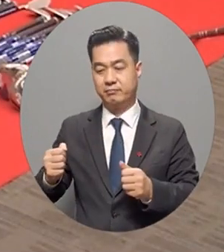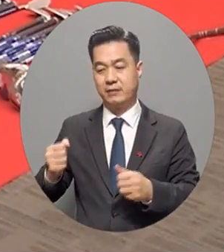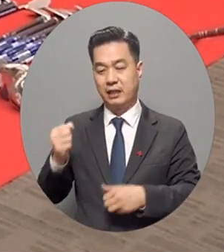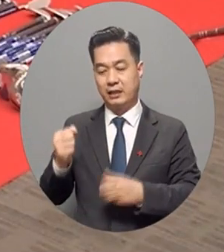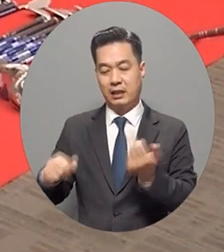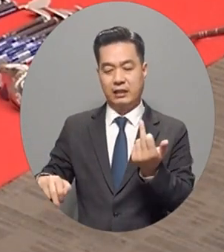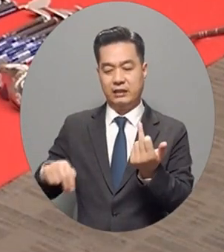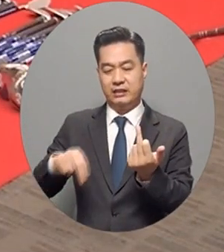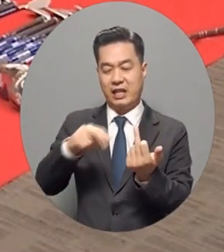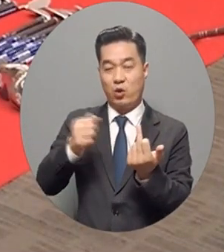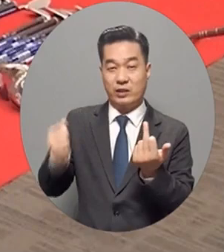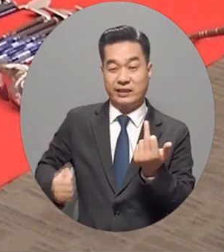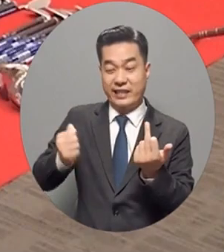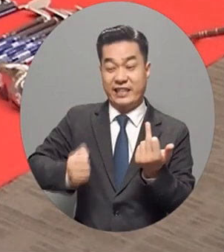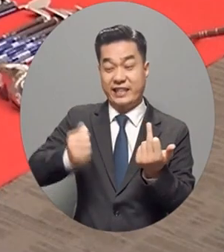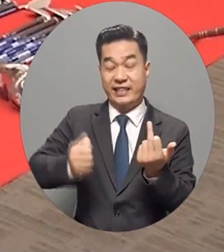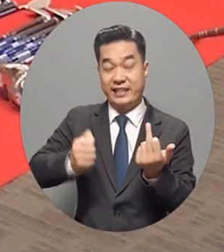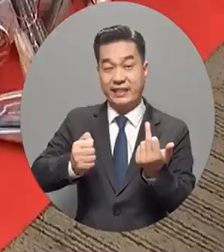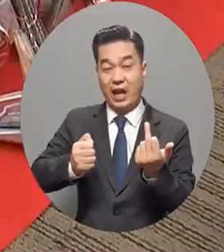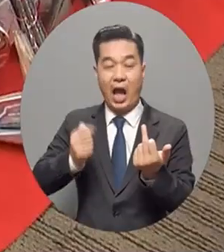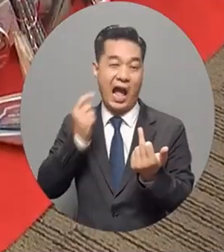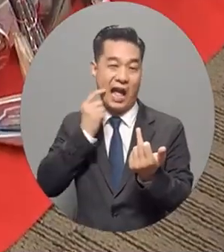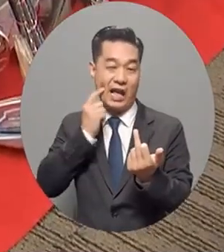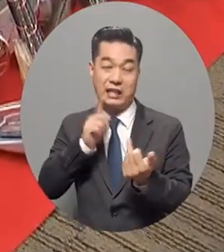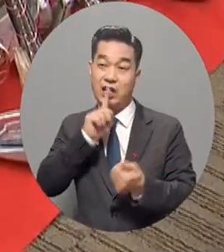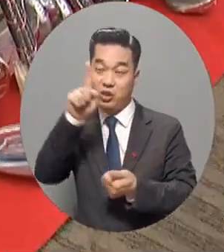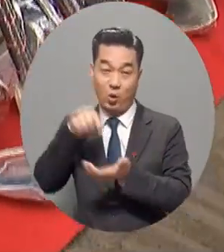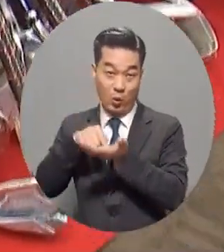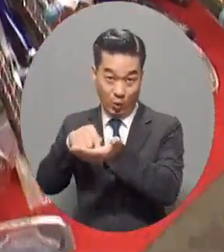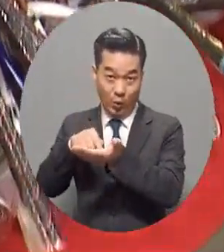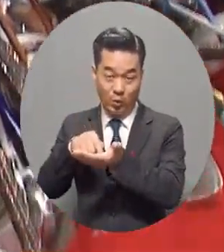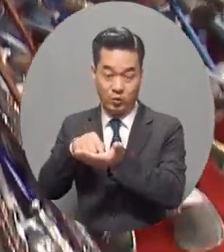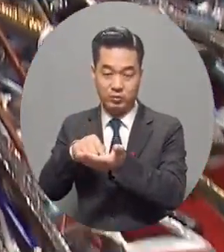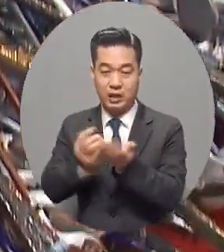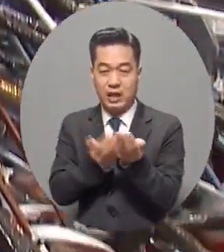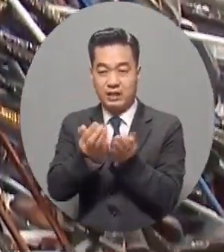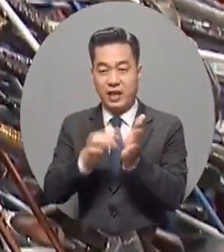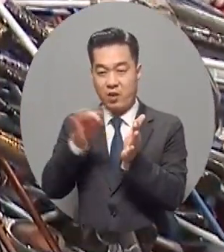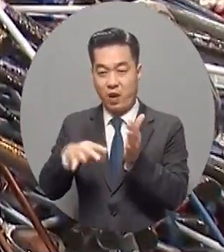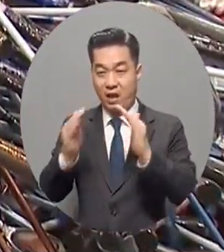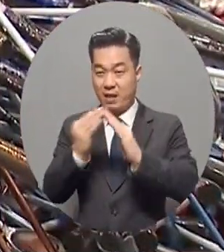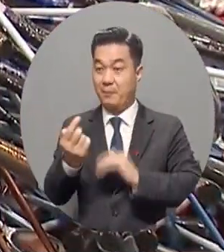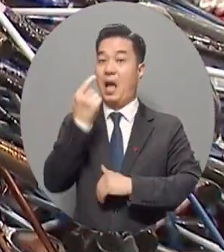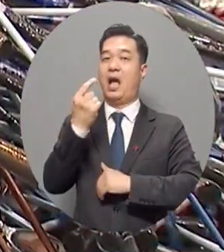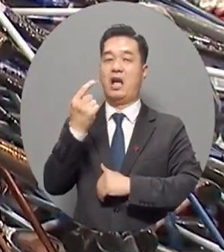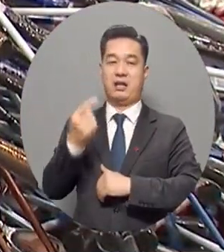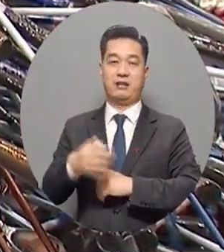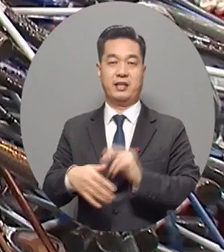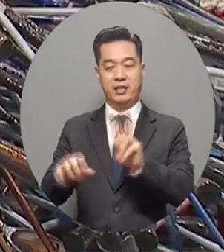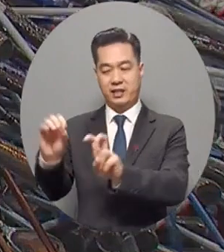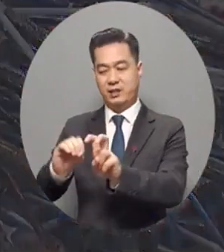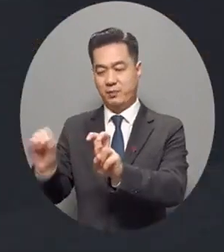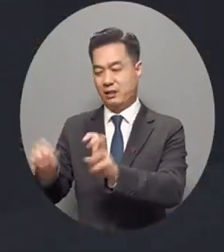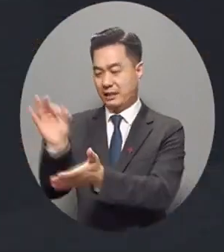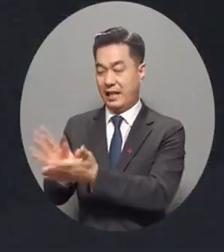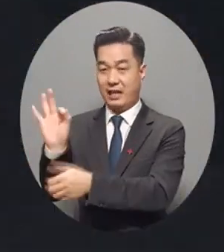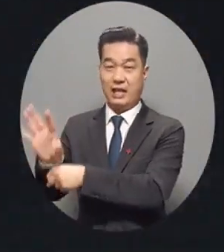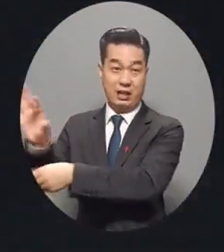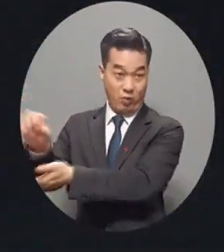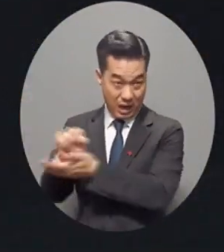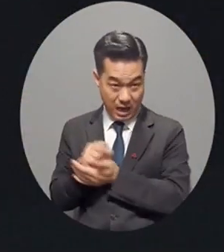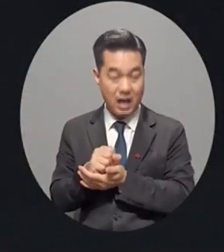신고해 들여오다 세관에 적발됐습니다. 가짜 골프채 가격은 정품의 20% 수준. 하지만 양